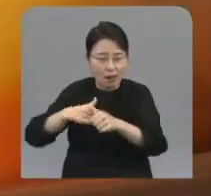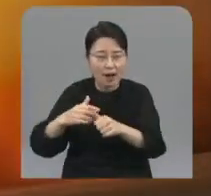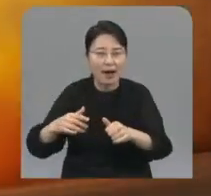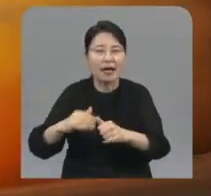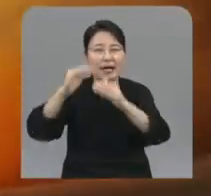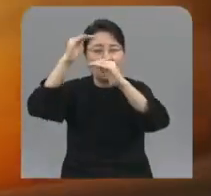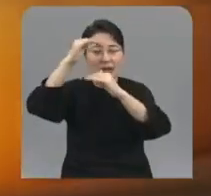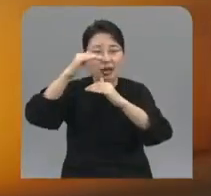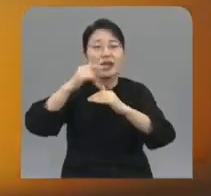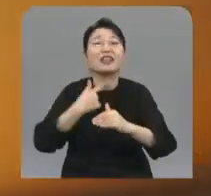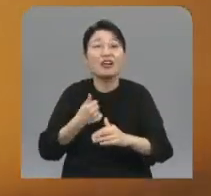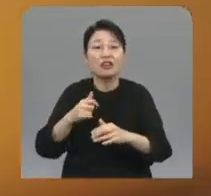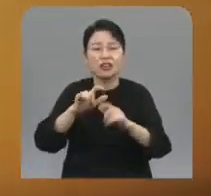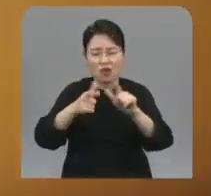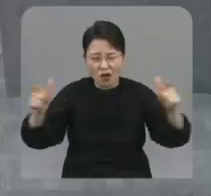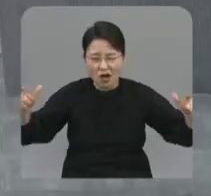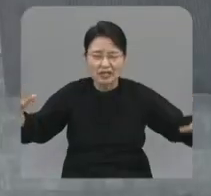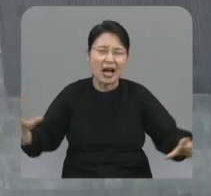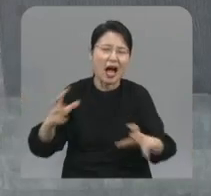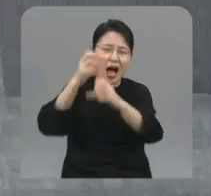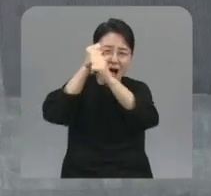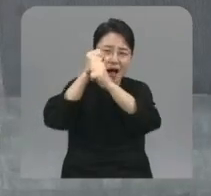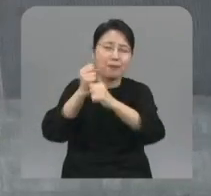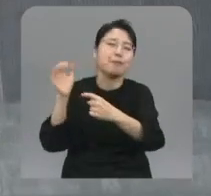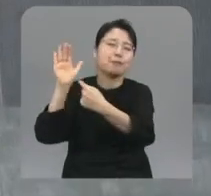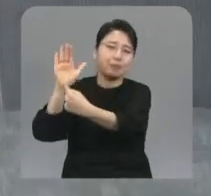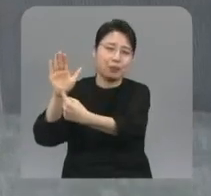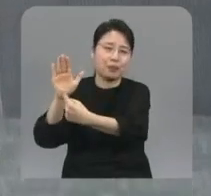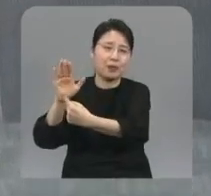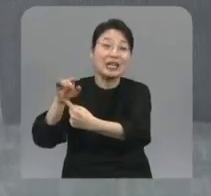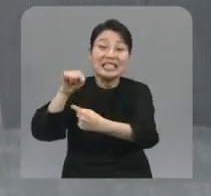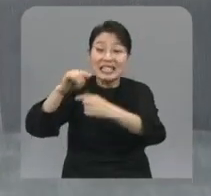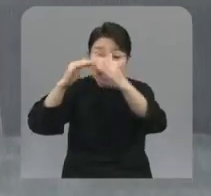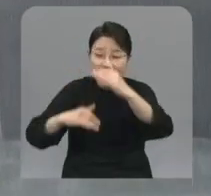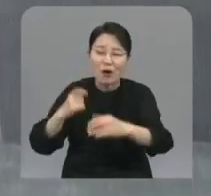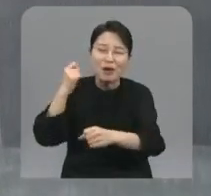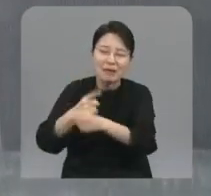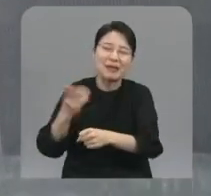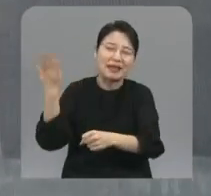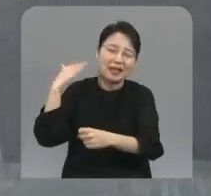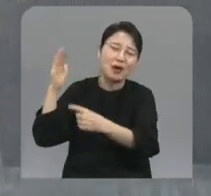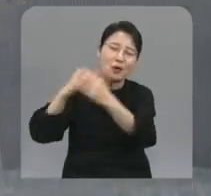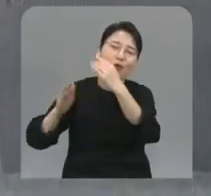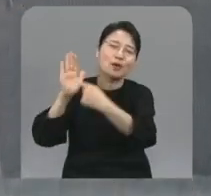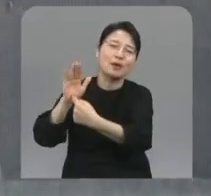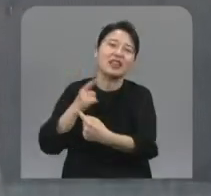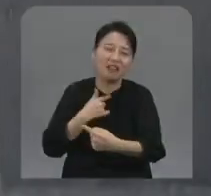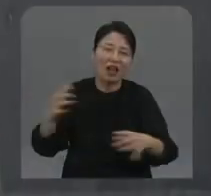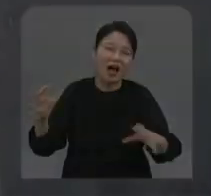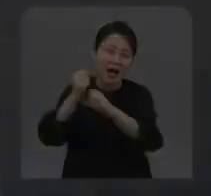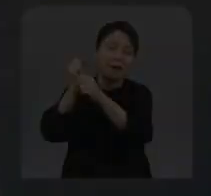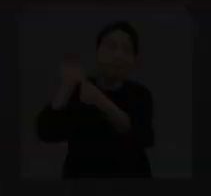Utara terus melanggar sanksi maritim seperti mengimpor produk minyak olahan dan batubara secara ilegal dengan menggunakan kapal